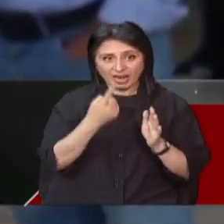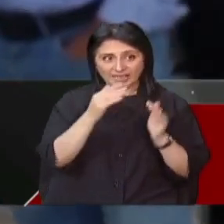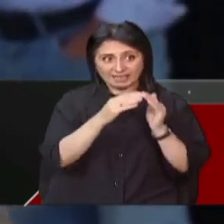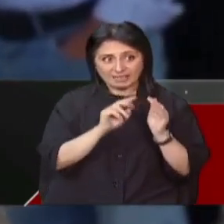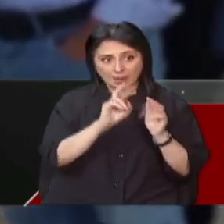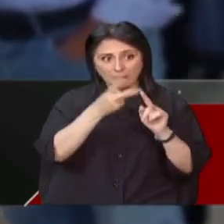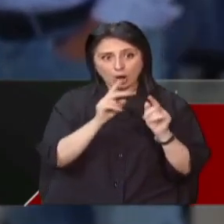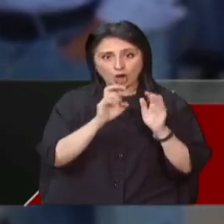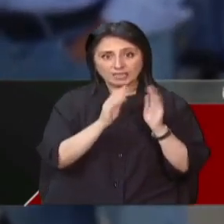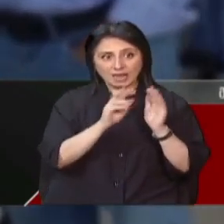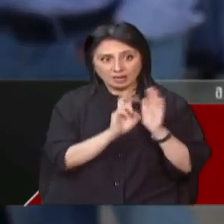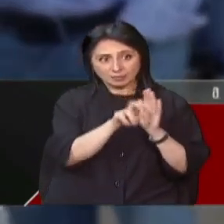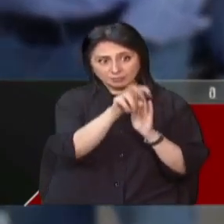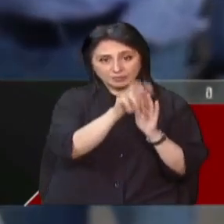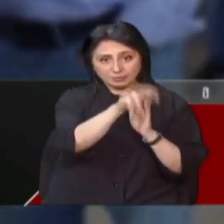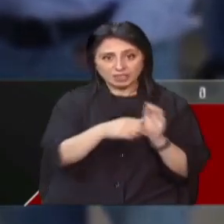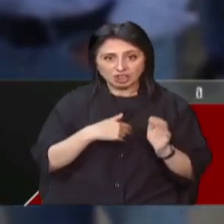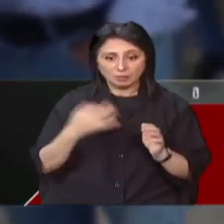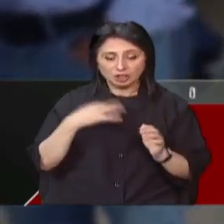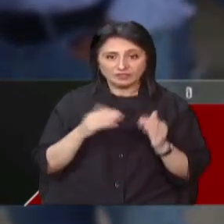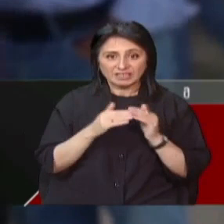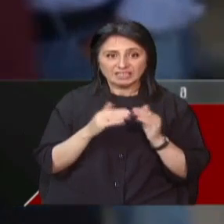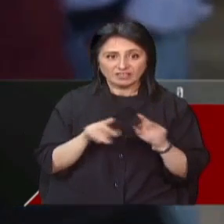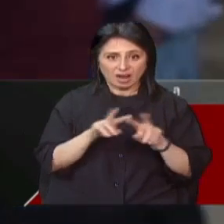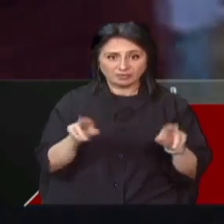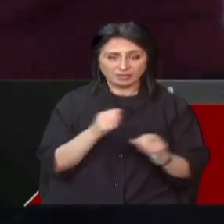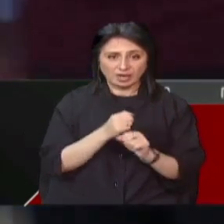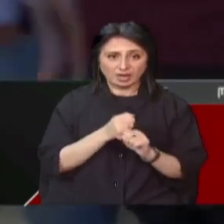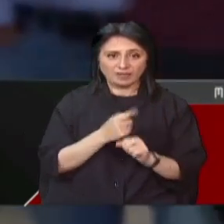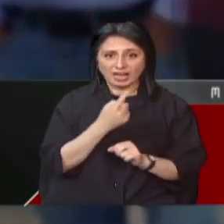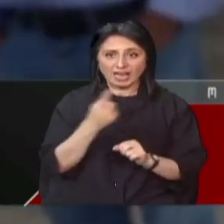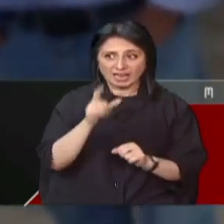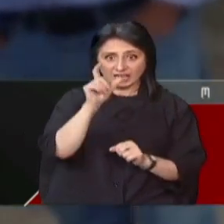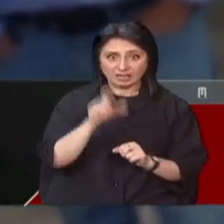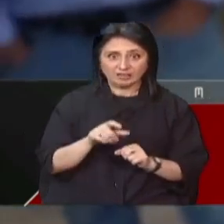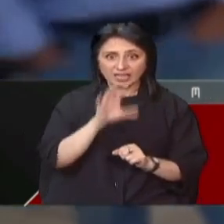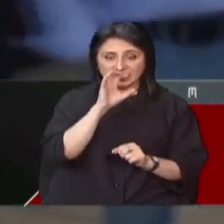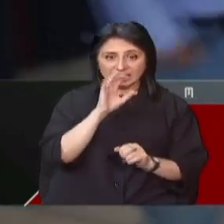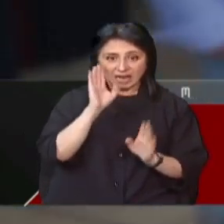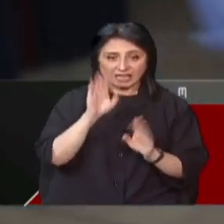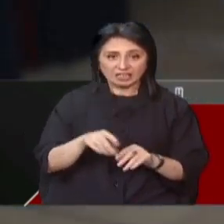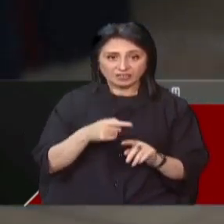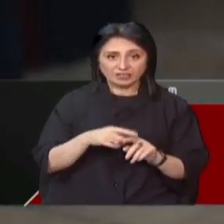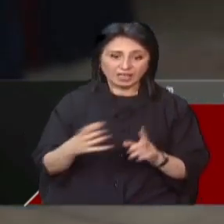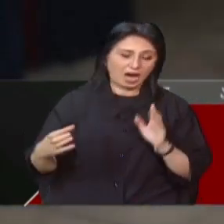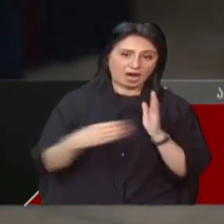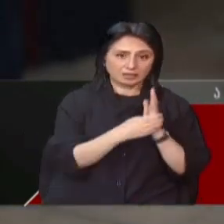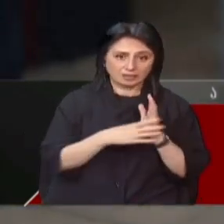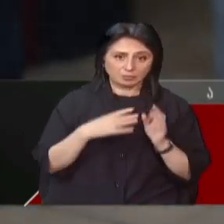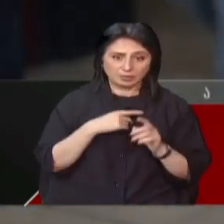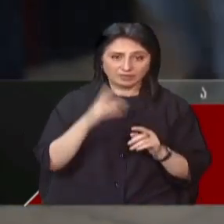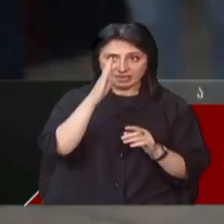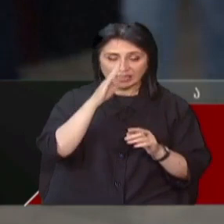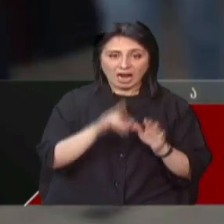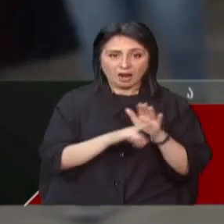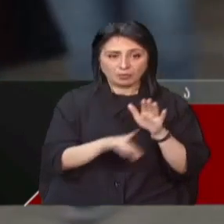სახლიდან მეორეში გადადიან. ჩემი და ჩემი შვილის სახლშიც იგივე ქნეს. ერთ-ერთმა მათგანმა ძაღლი დატოვა და ის დამესხა თავს. იყო